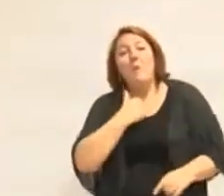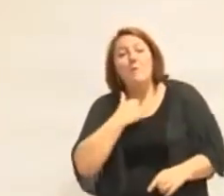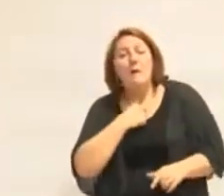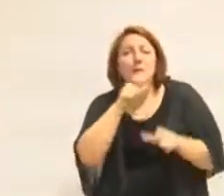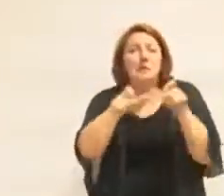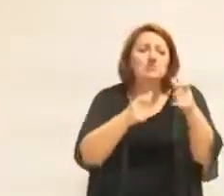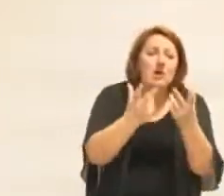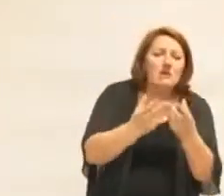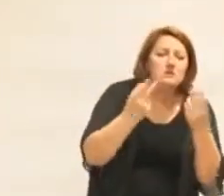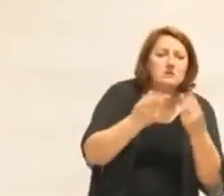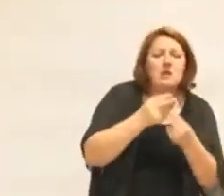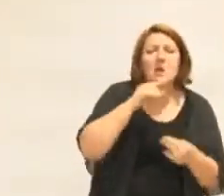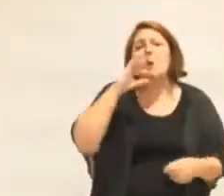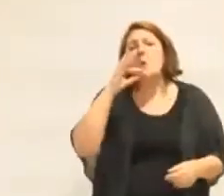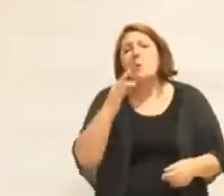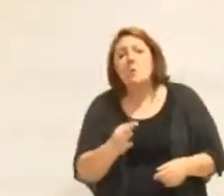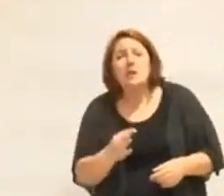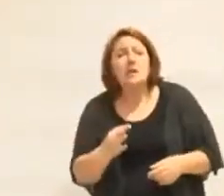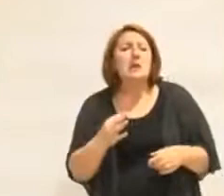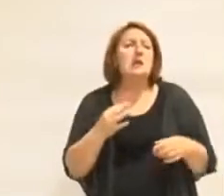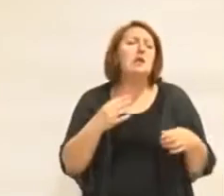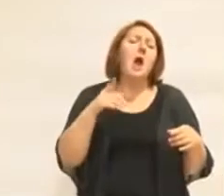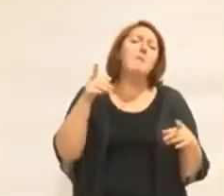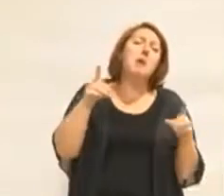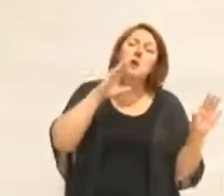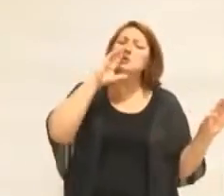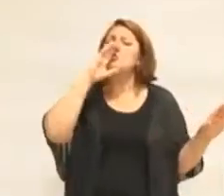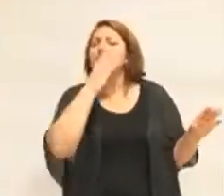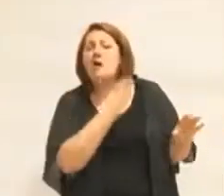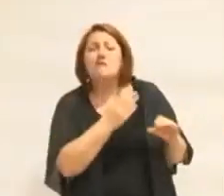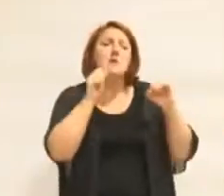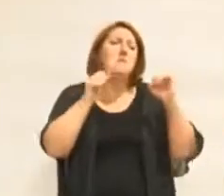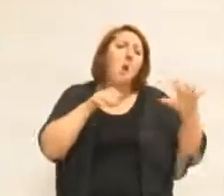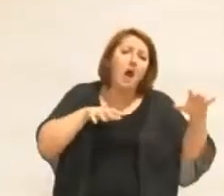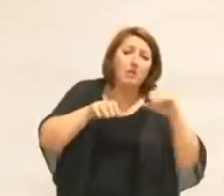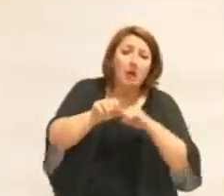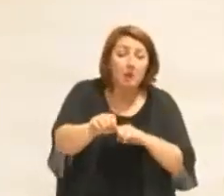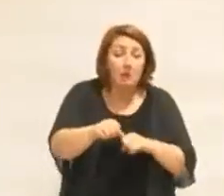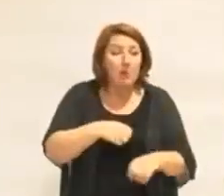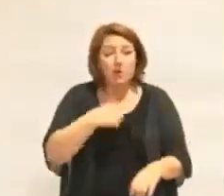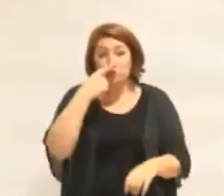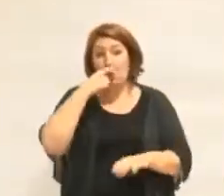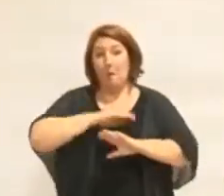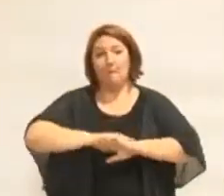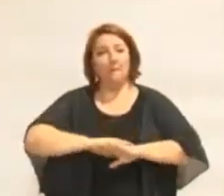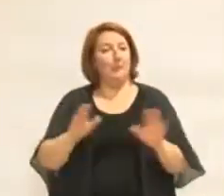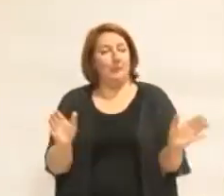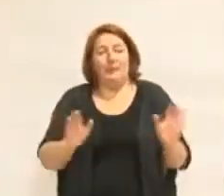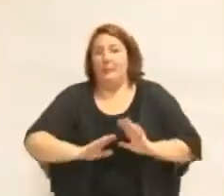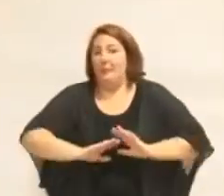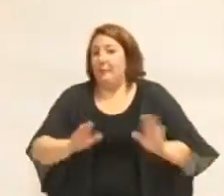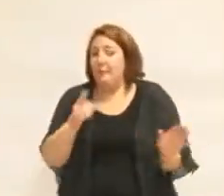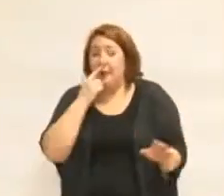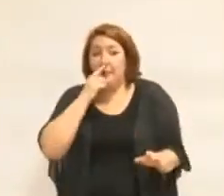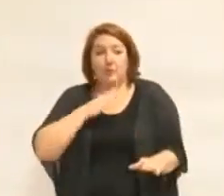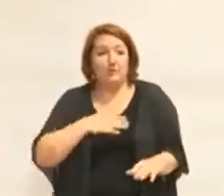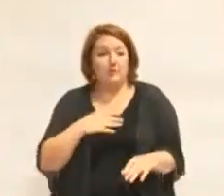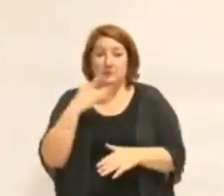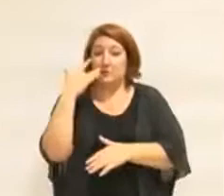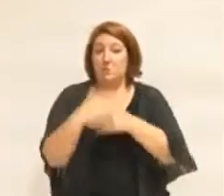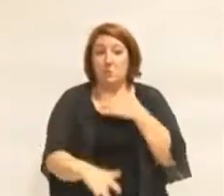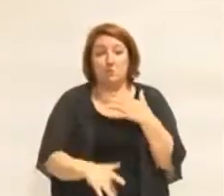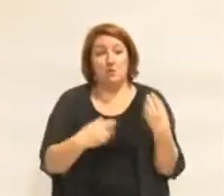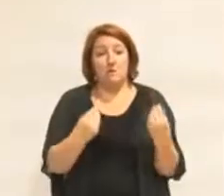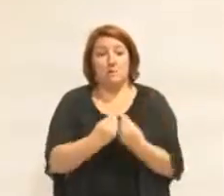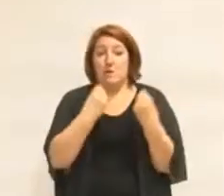qui reviendront sur tout ça, je n'y crois plus un instant. Je pense que le pli est en train d'être pris, malheureusement, et qu'on